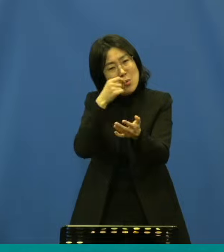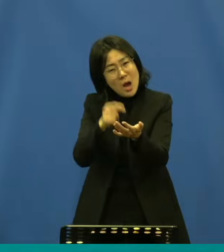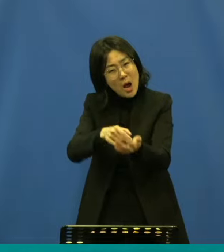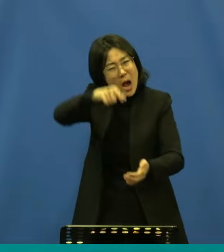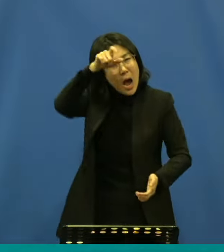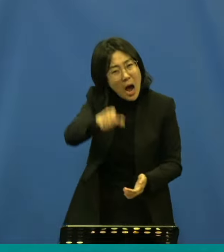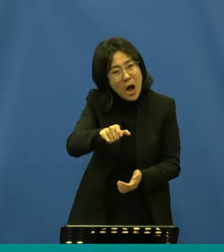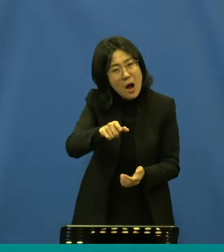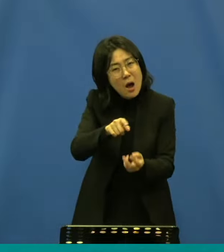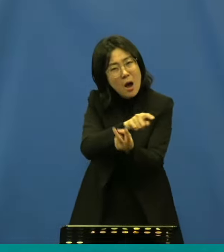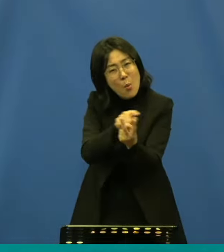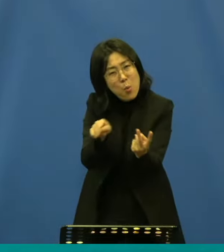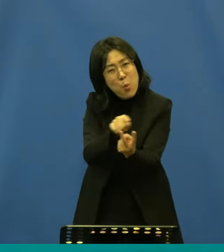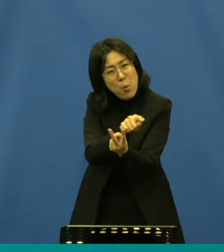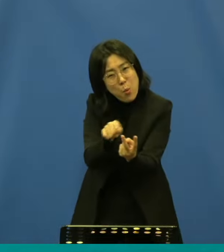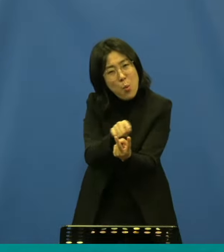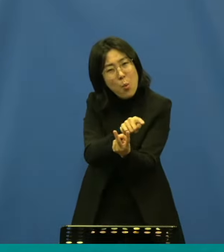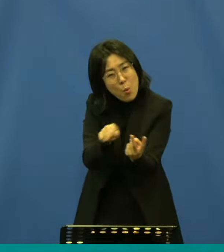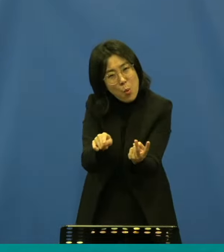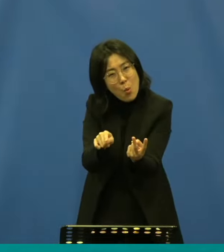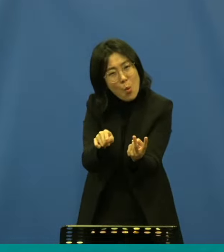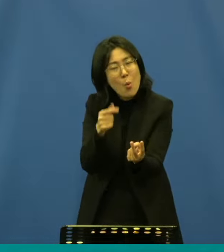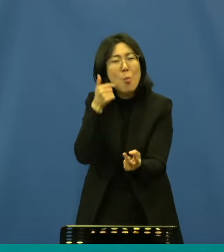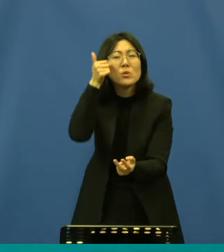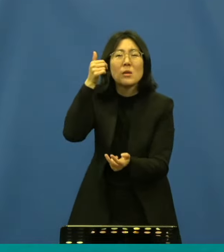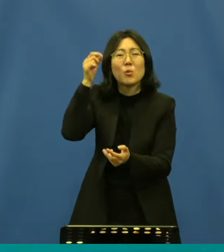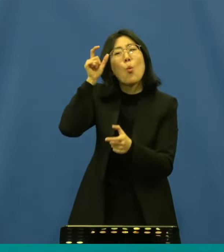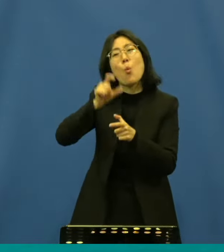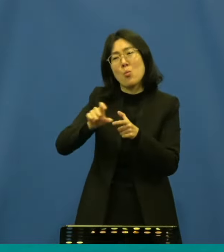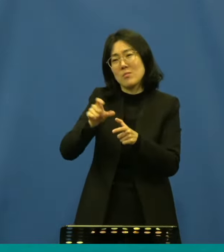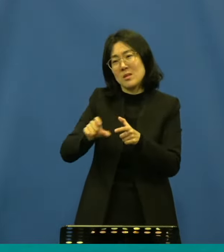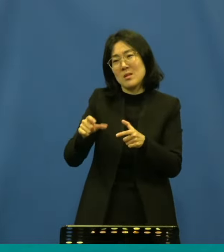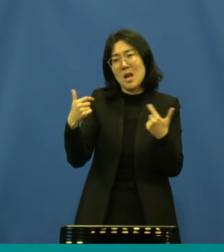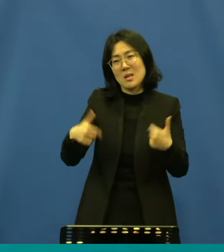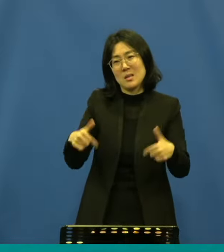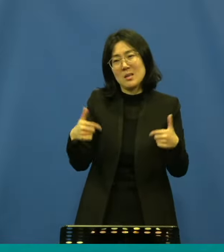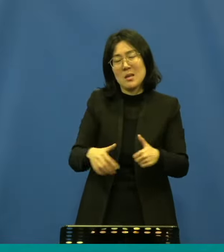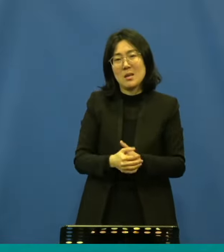뭐하냐? 그죠? 그러니까